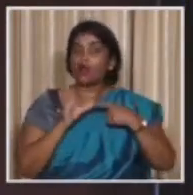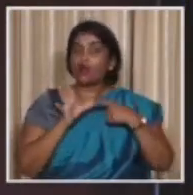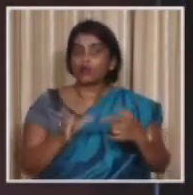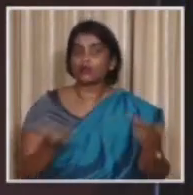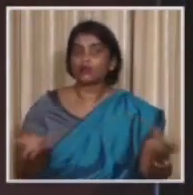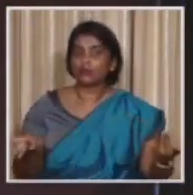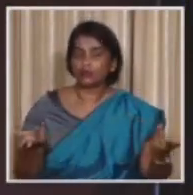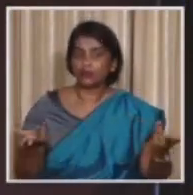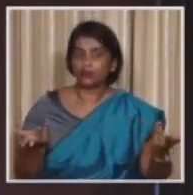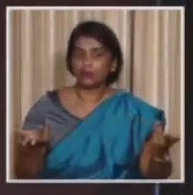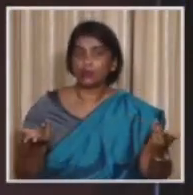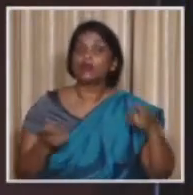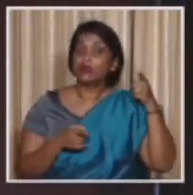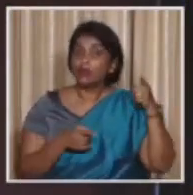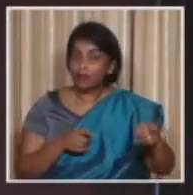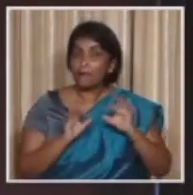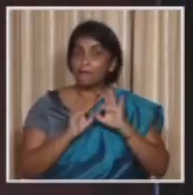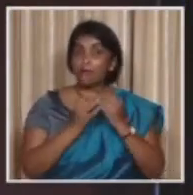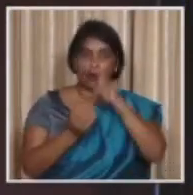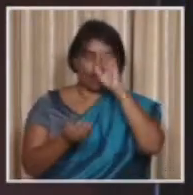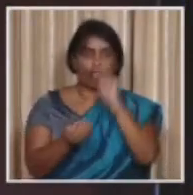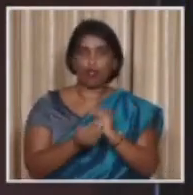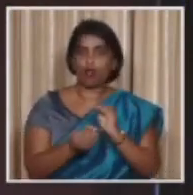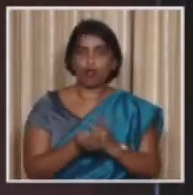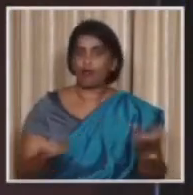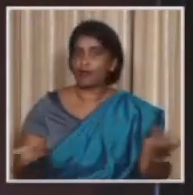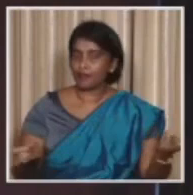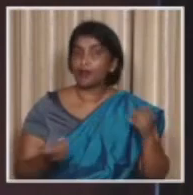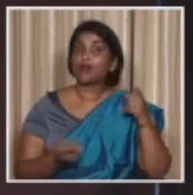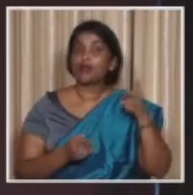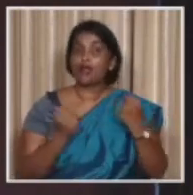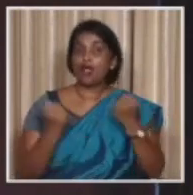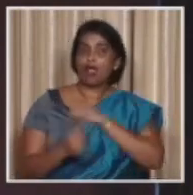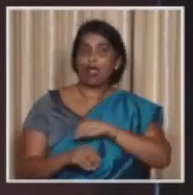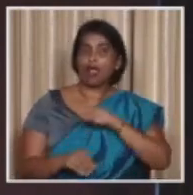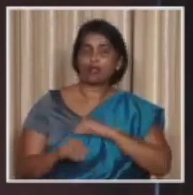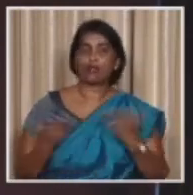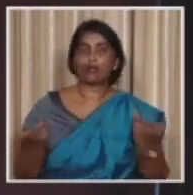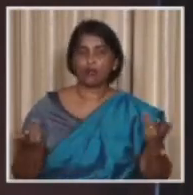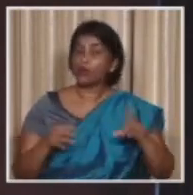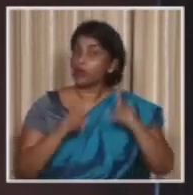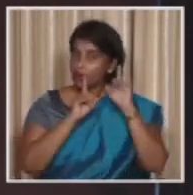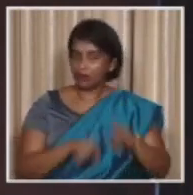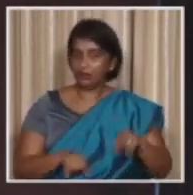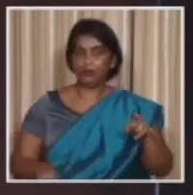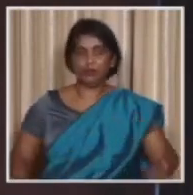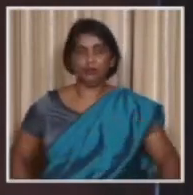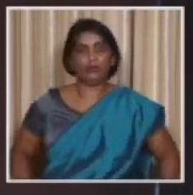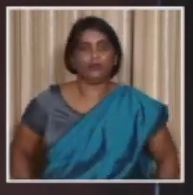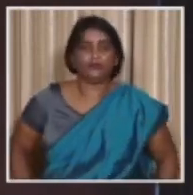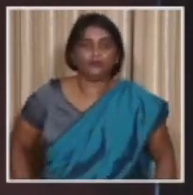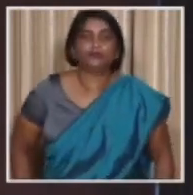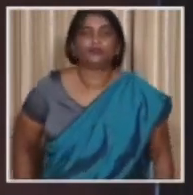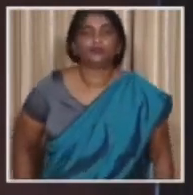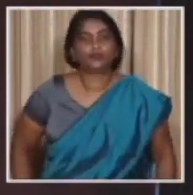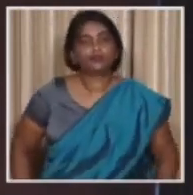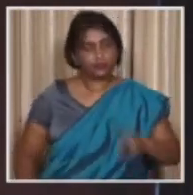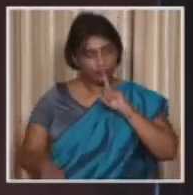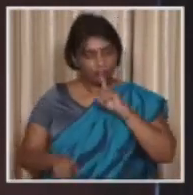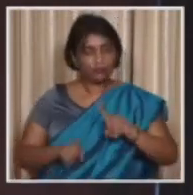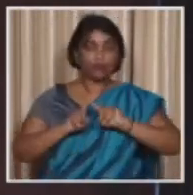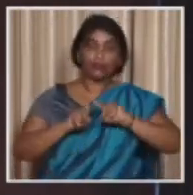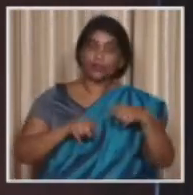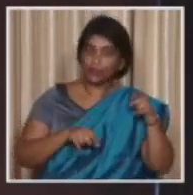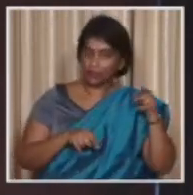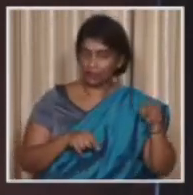මොකද්ද? ඒ අයගේ පවුල් රකින්නේ කොහොමද? ඒ අයට ආදායම් මාර්ග කොහොමද? ඉතින් ඒ නිසා අපි ඊටාම පැහැදිලිව කියන්න ඕන අනිත්